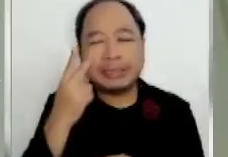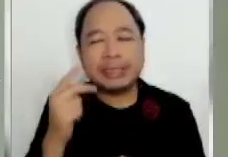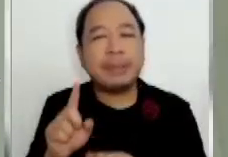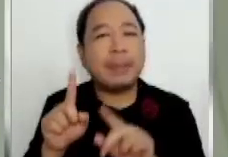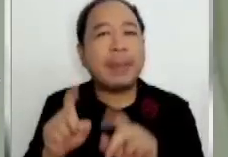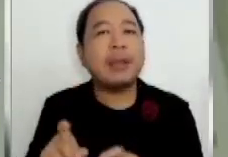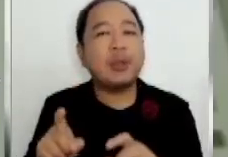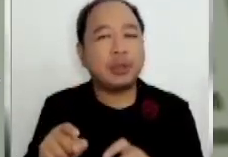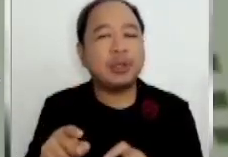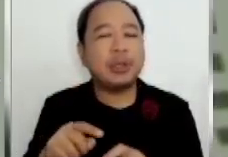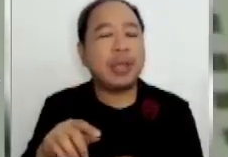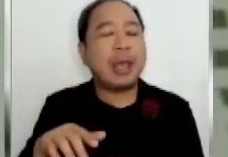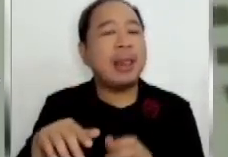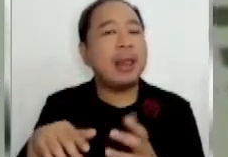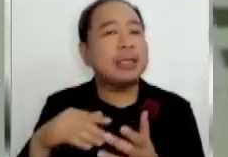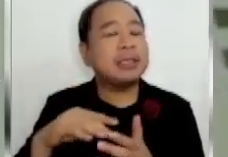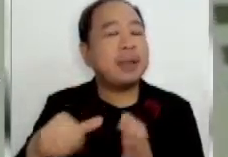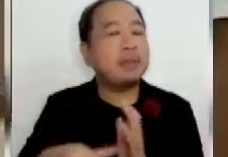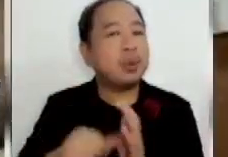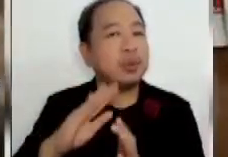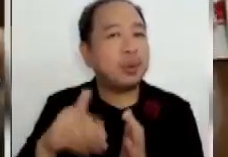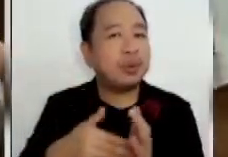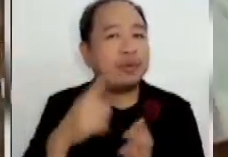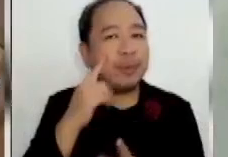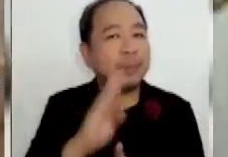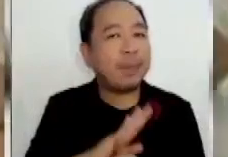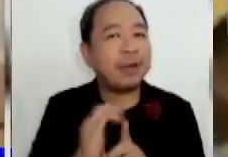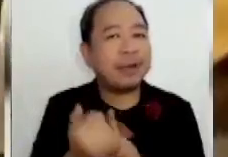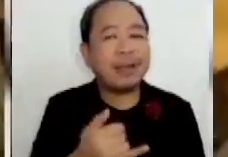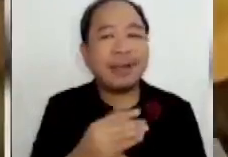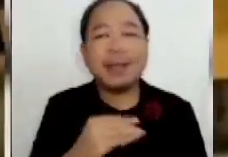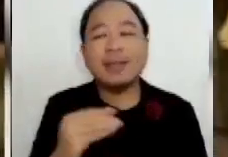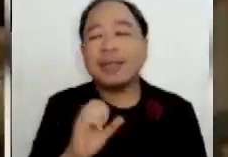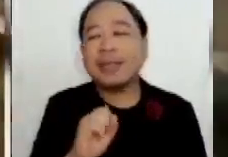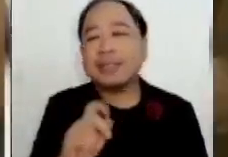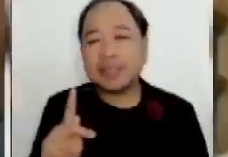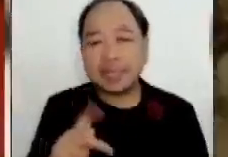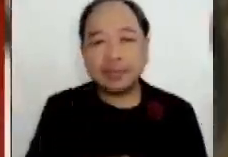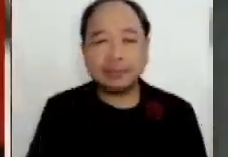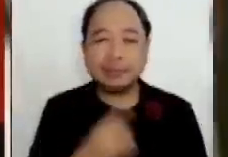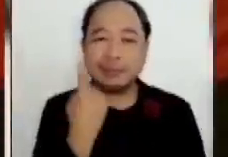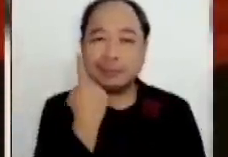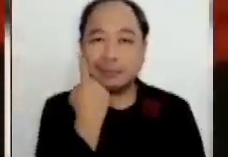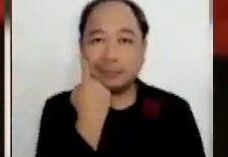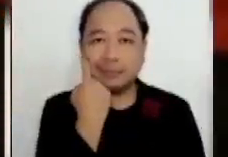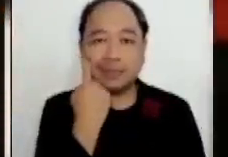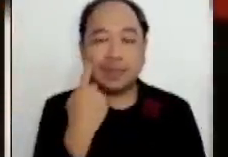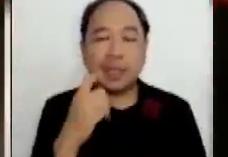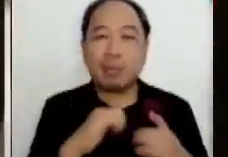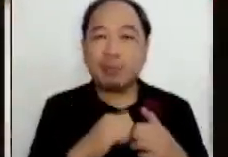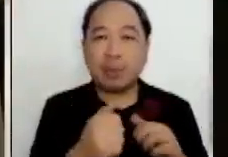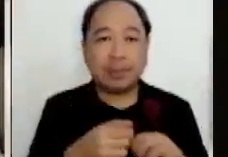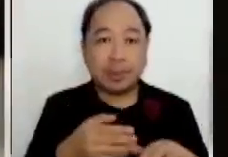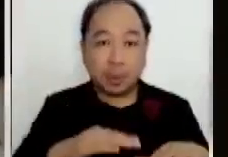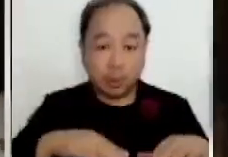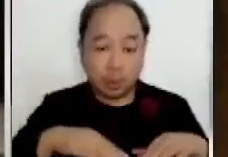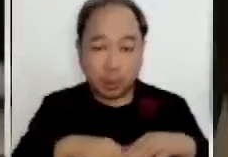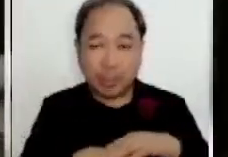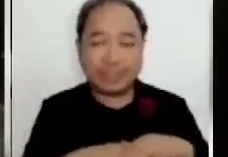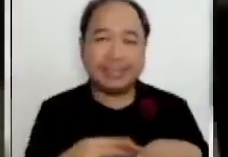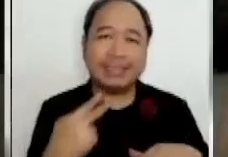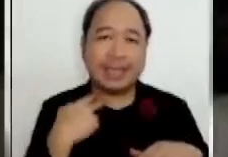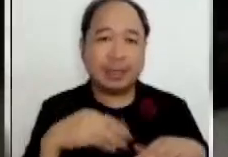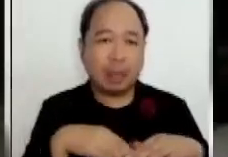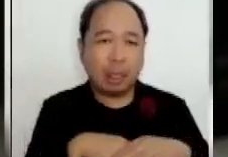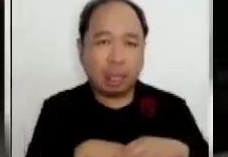ng barangay at sangguniang kabataan. Kanina yung mga nagiging problema, nagja-jam yung mga balota pag pinapasok dito, kaya ginawa nila ng paraan.